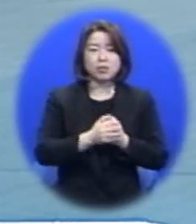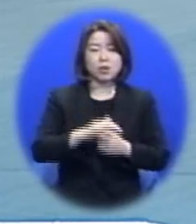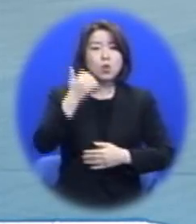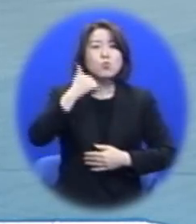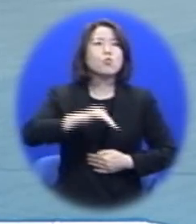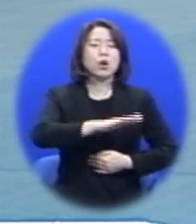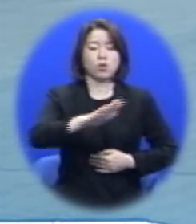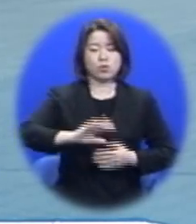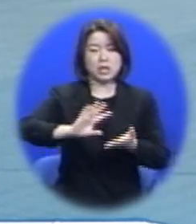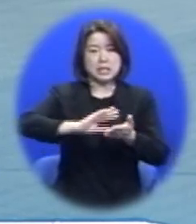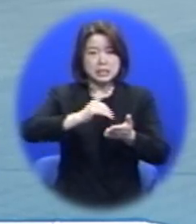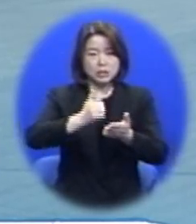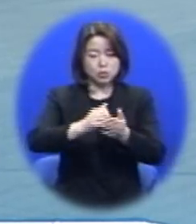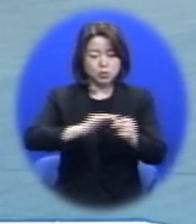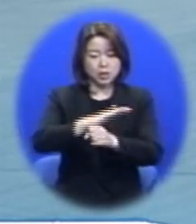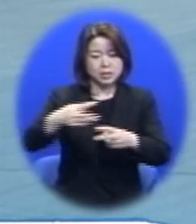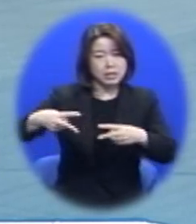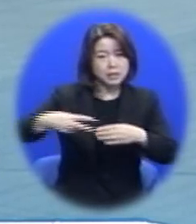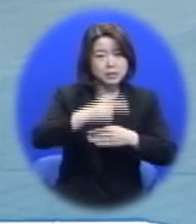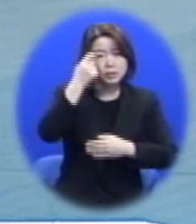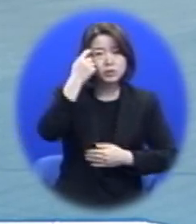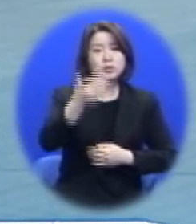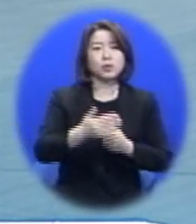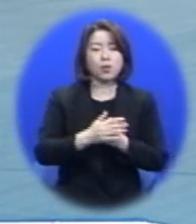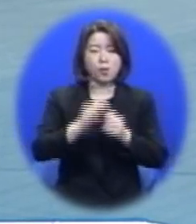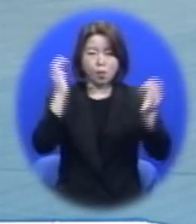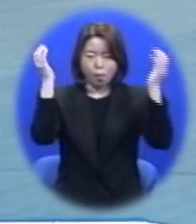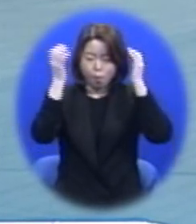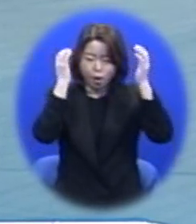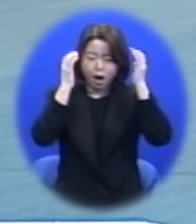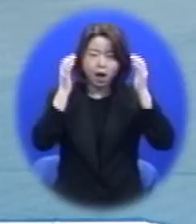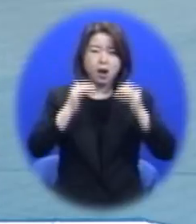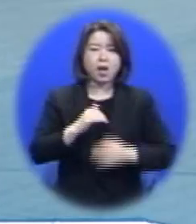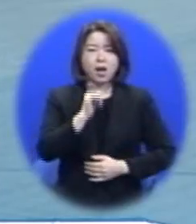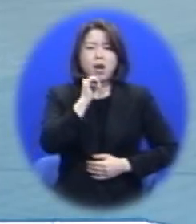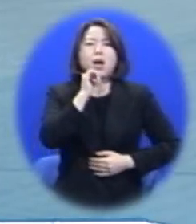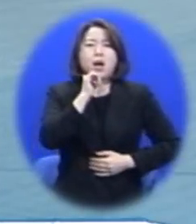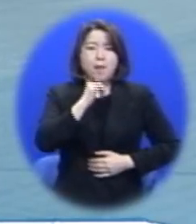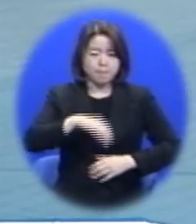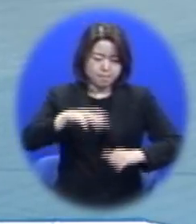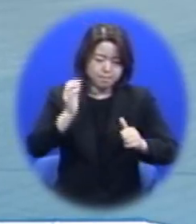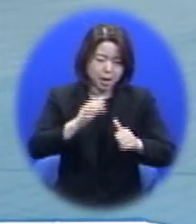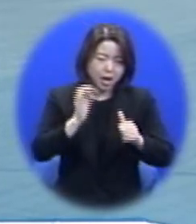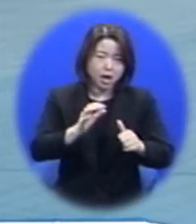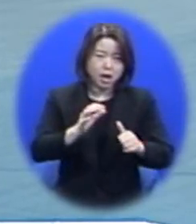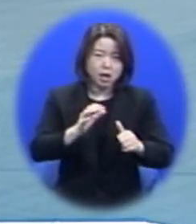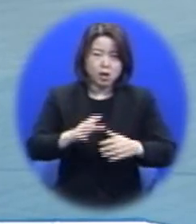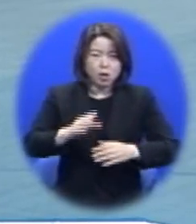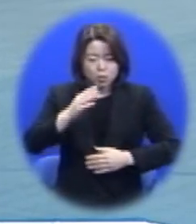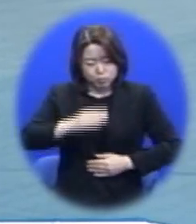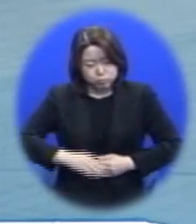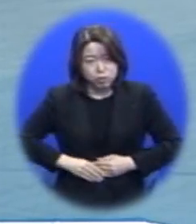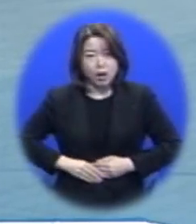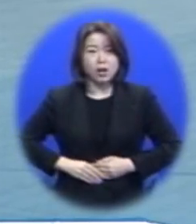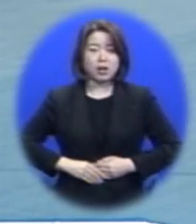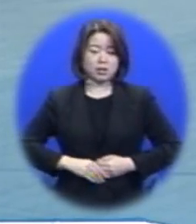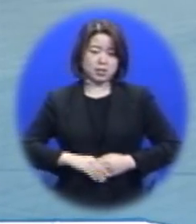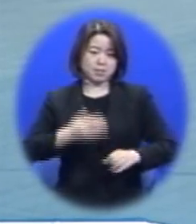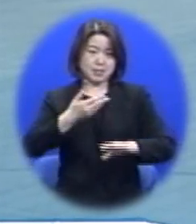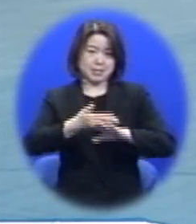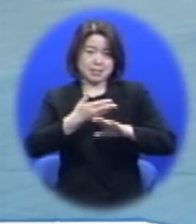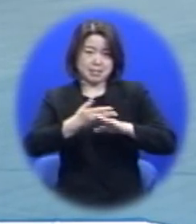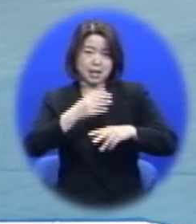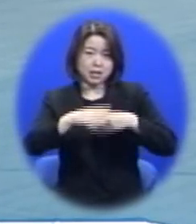우리를 그리스도의 사랑에서 끊으리요? 환난이나 곤고나 박해나 기근이나 적신이나